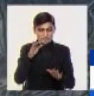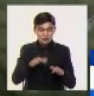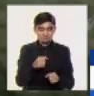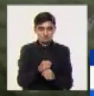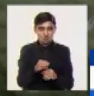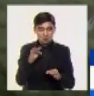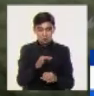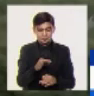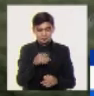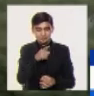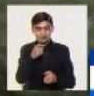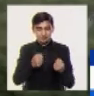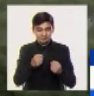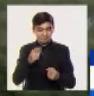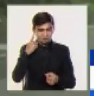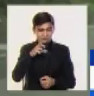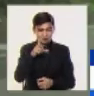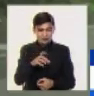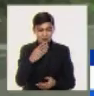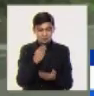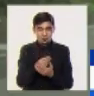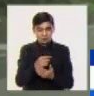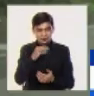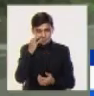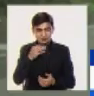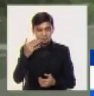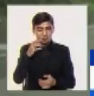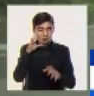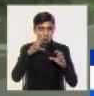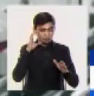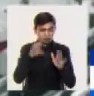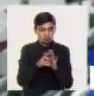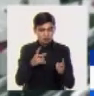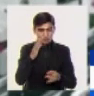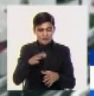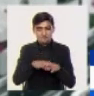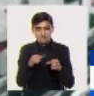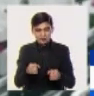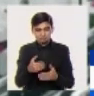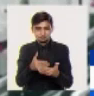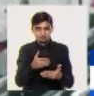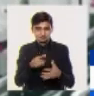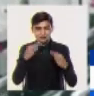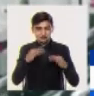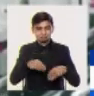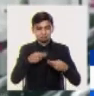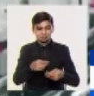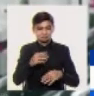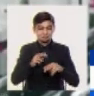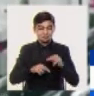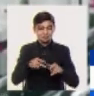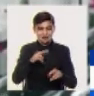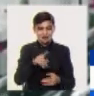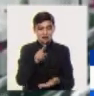для этого автопроизводителю придется подчиниться немецким законам ведь местные власти перед тем как выдать разрешение на строительство